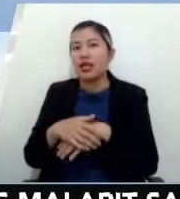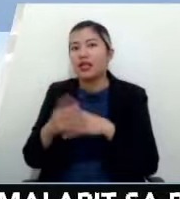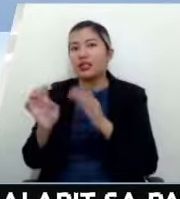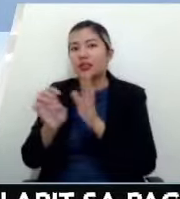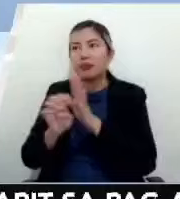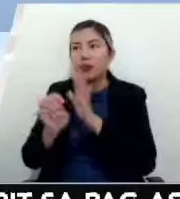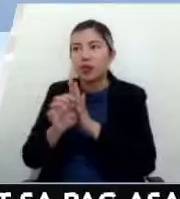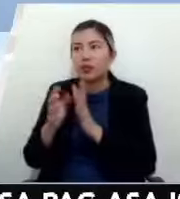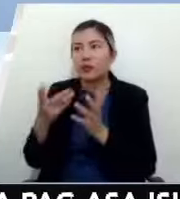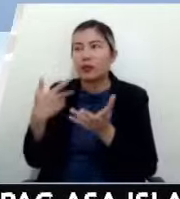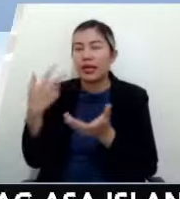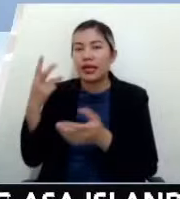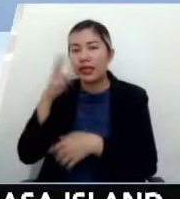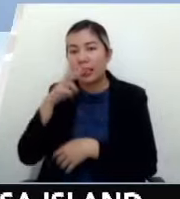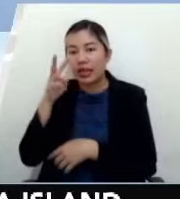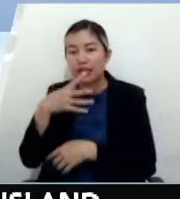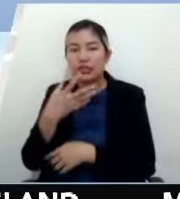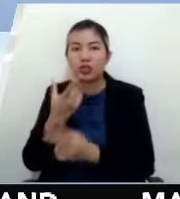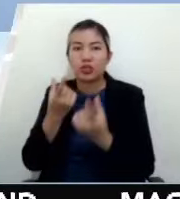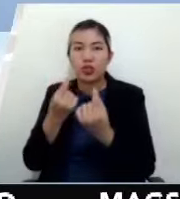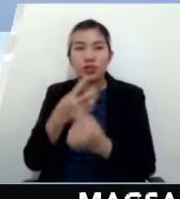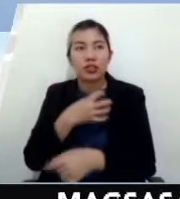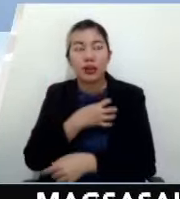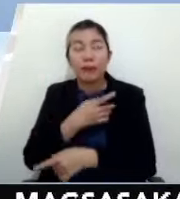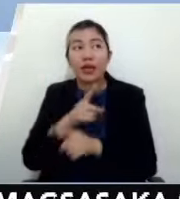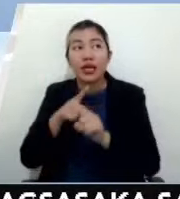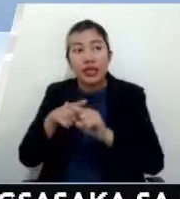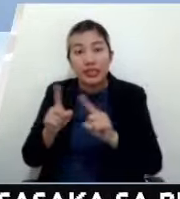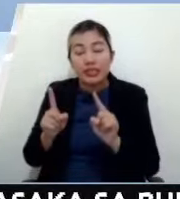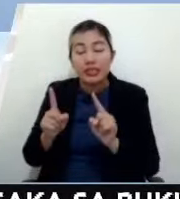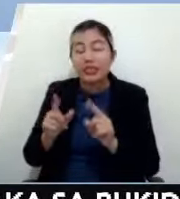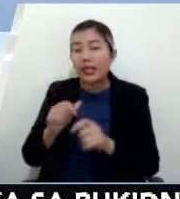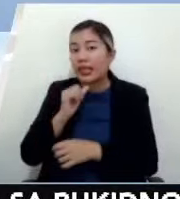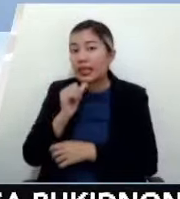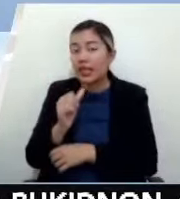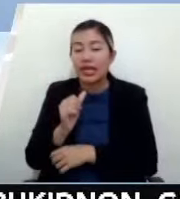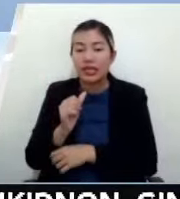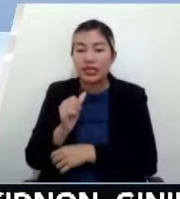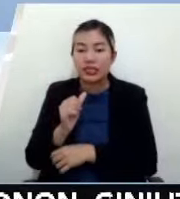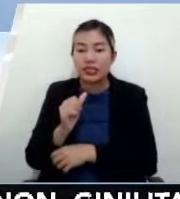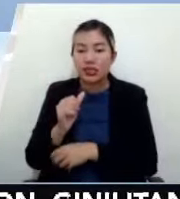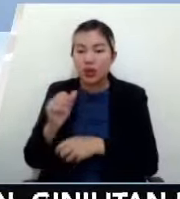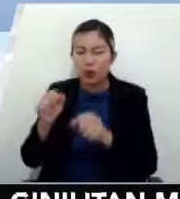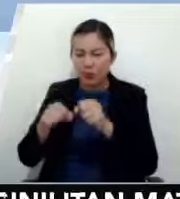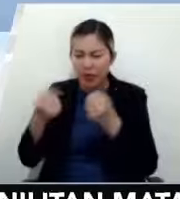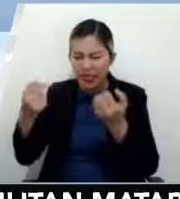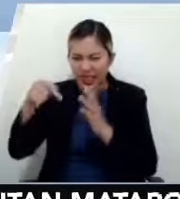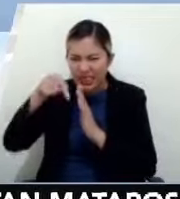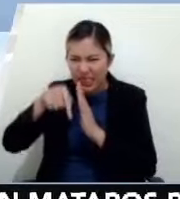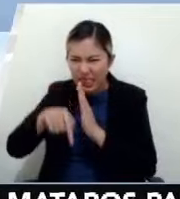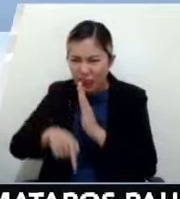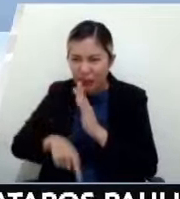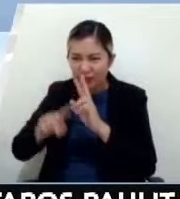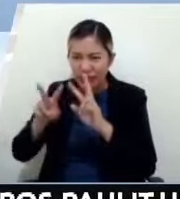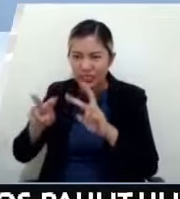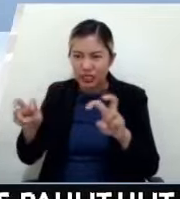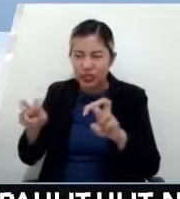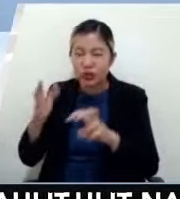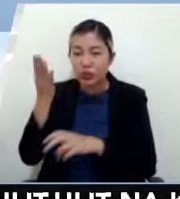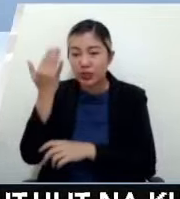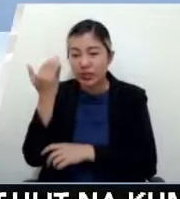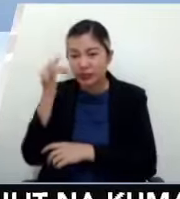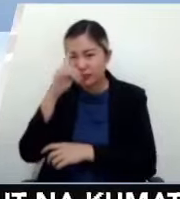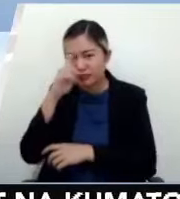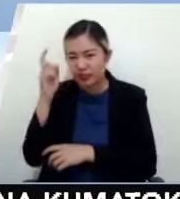agencies kaya lamang hindi na kami nakarating Doon sa mas malalim na imbestigasyon kasi Inabutan na kami ng